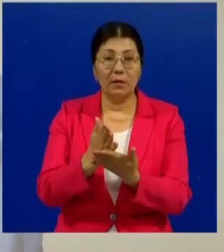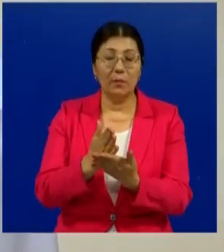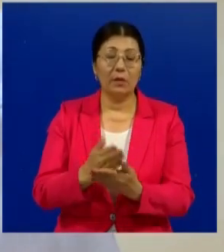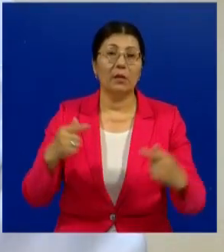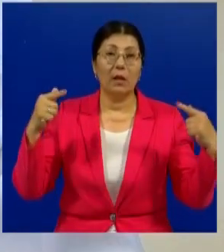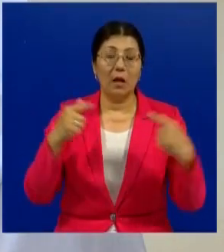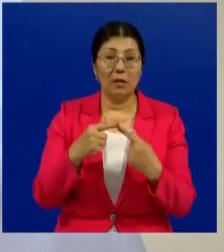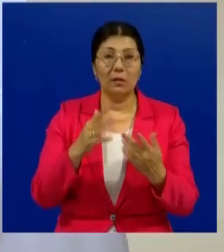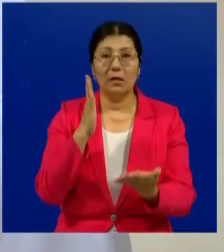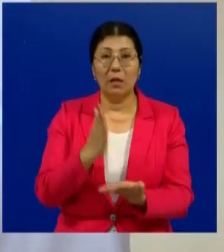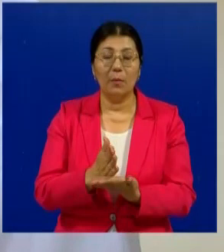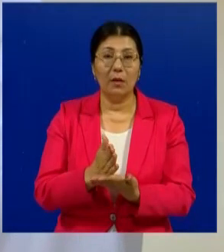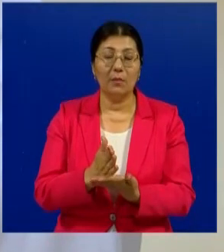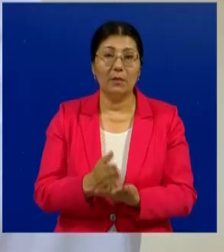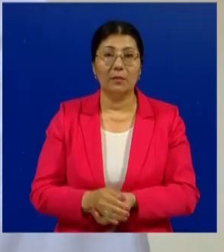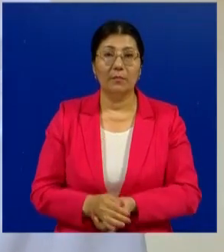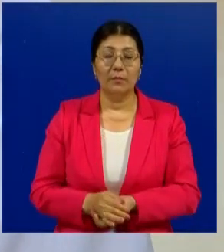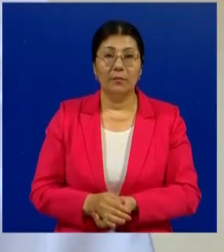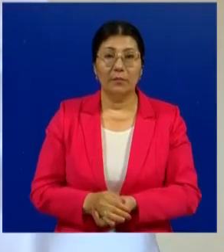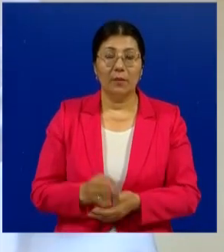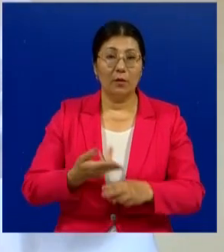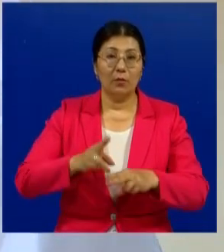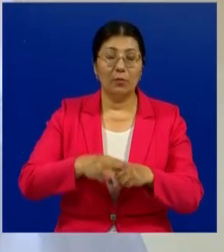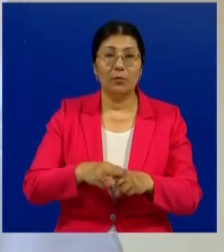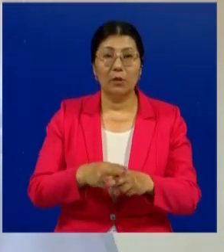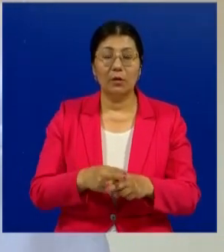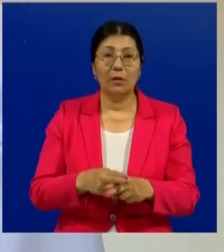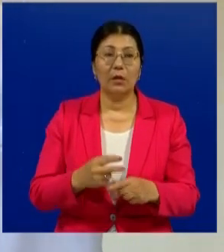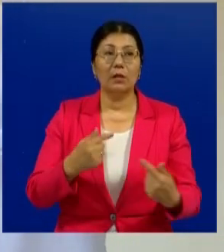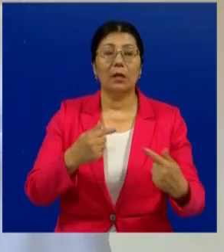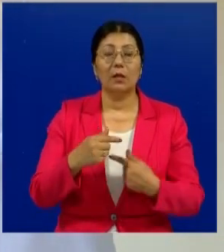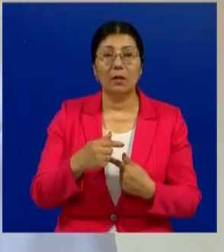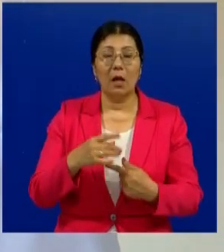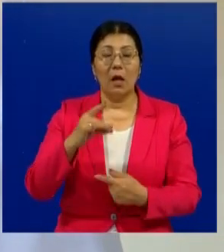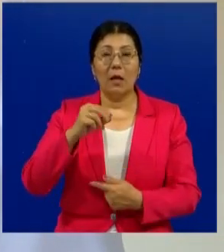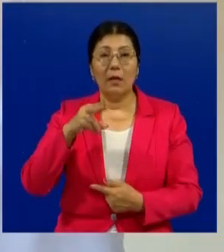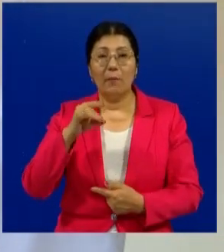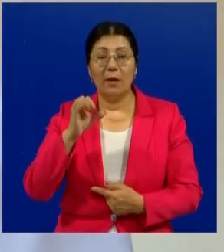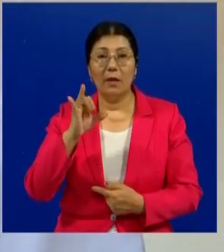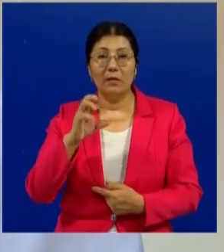қарсы, үшіншілер орта. Сондықтан да өзі қуғын сүргіннің өзі туындауы,